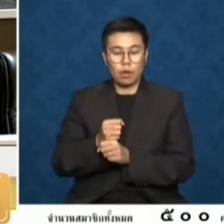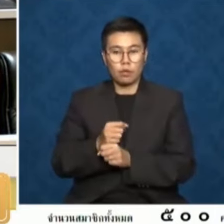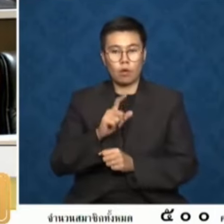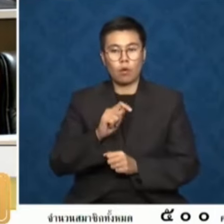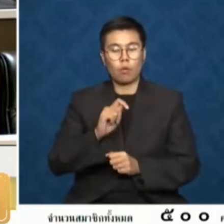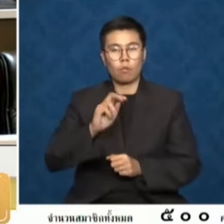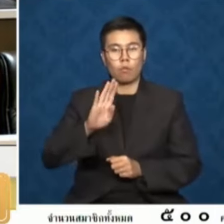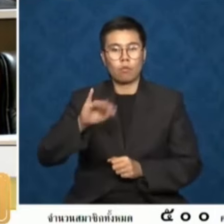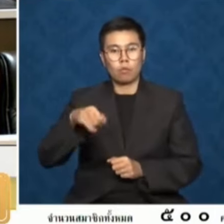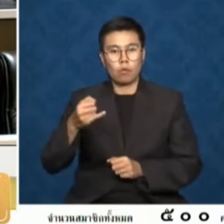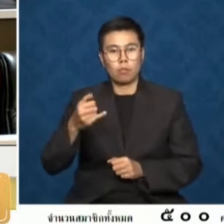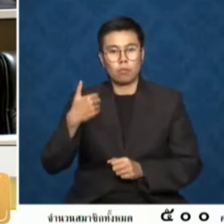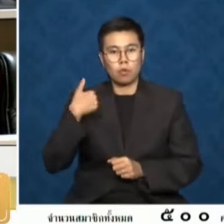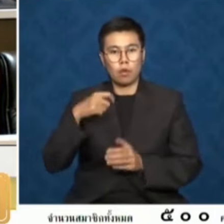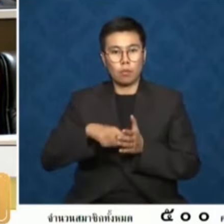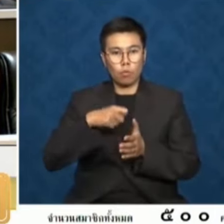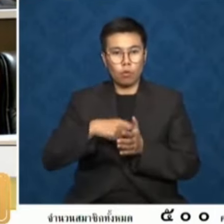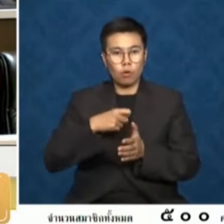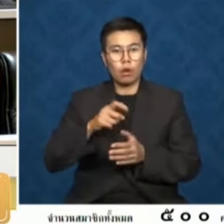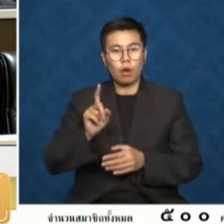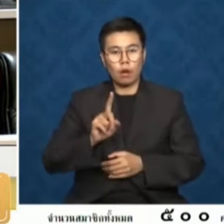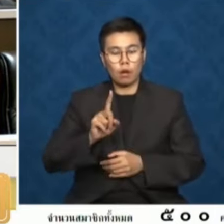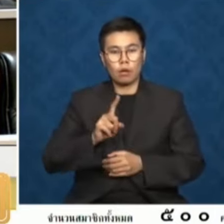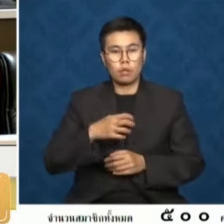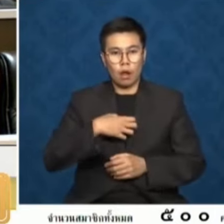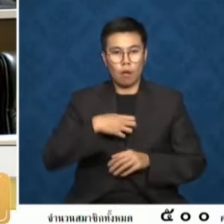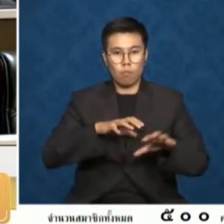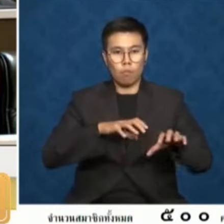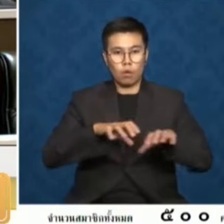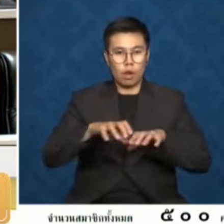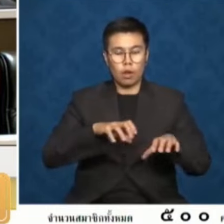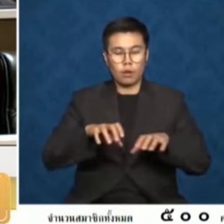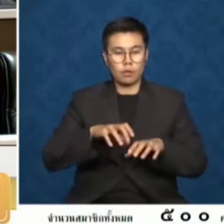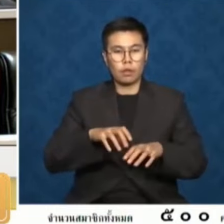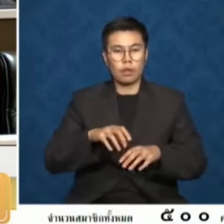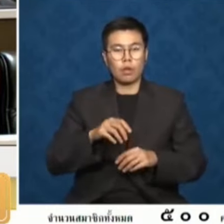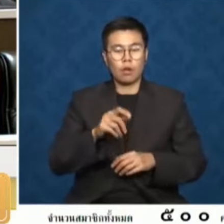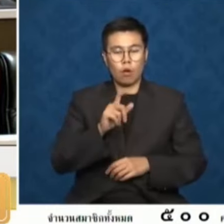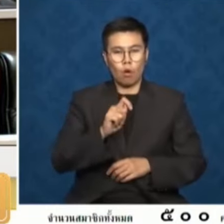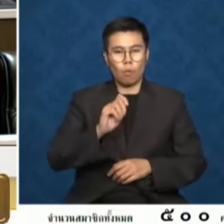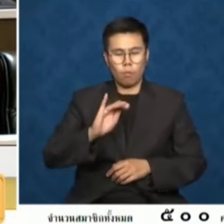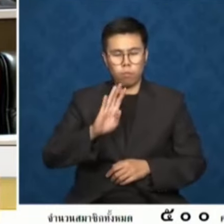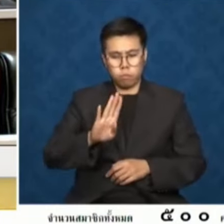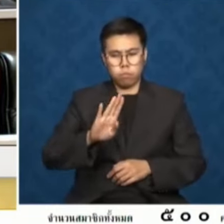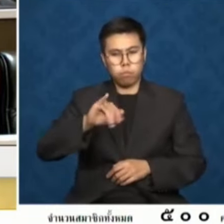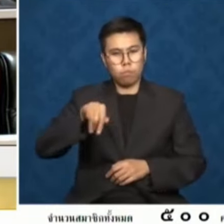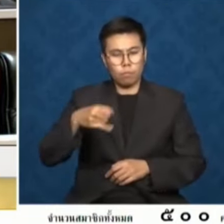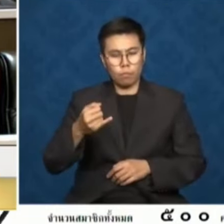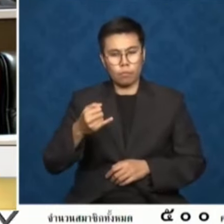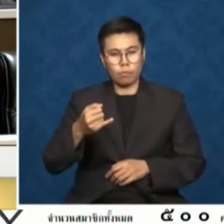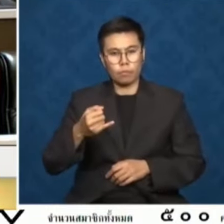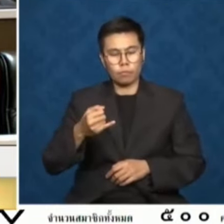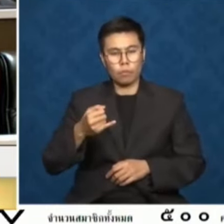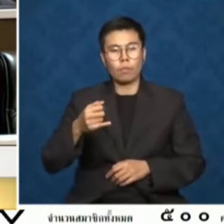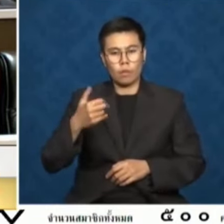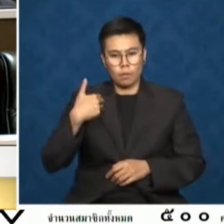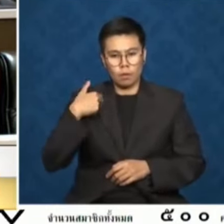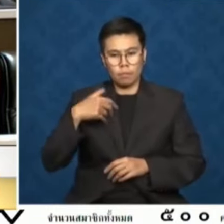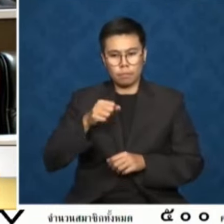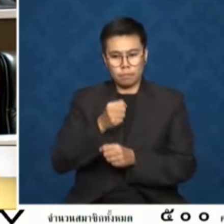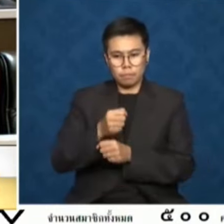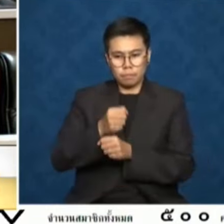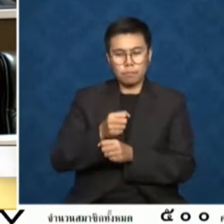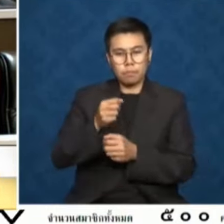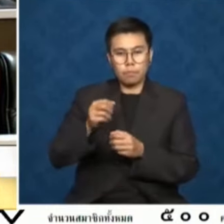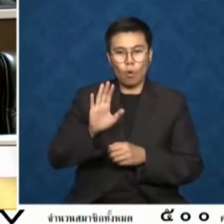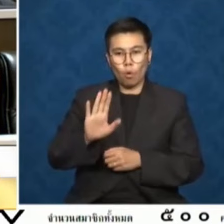รณีที่มีเหตุผลความจำเป็นเพื่อให้การบริหารงานขององค์กรปกครองส่วนท้องถิ่นและการปฏิบัติราชการของ